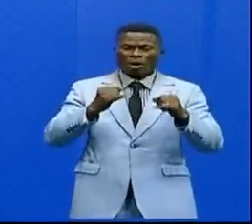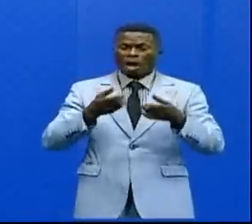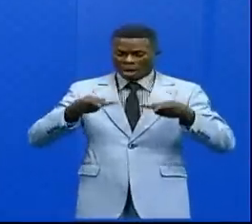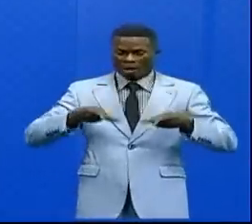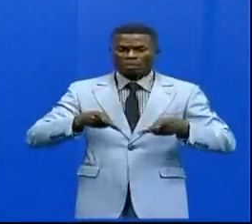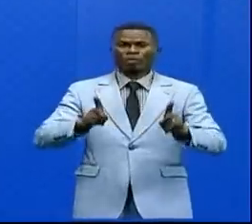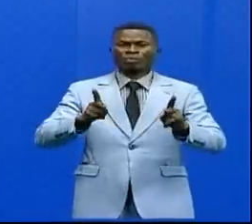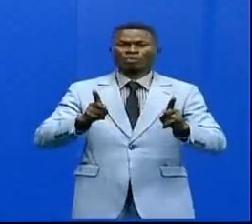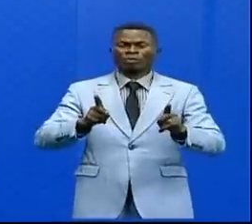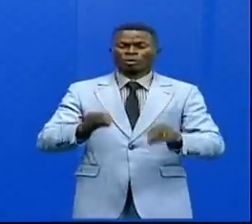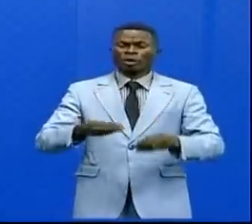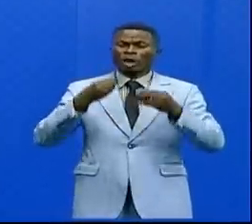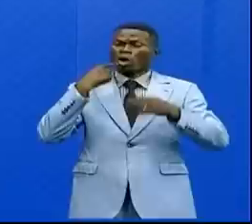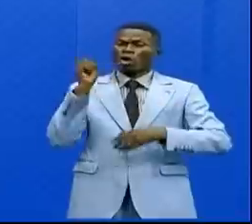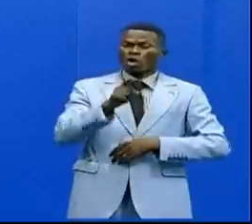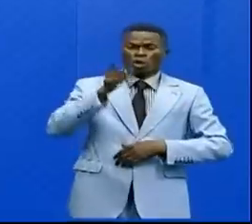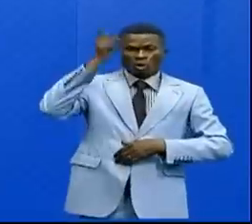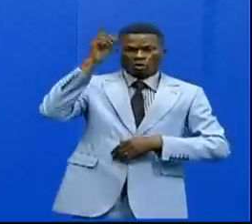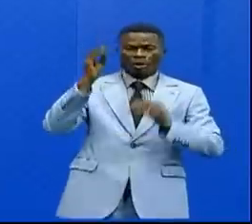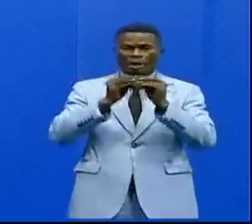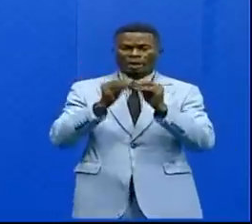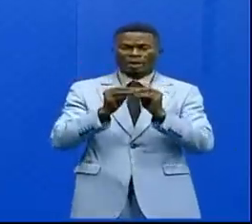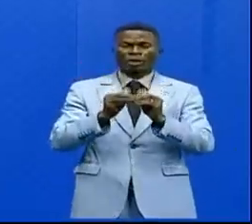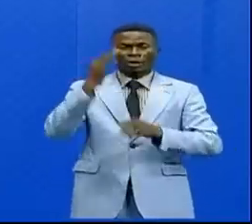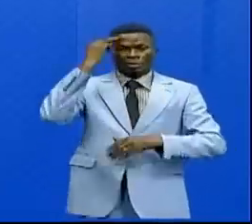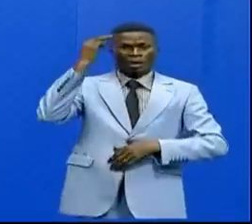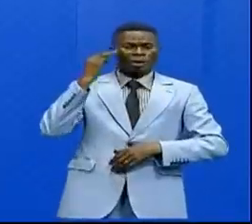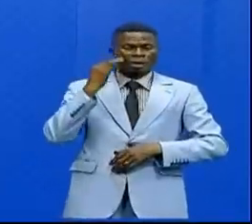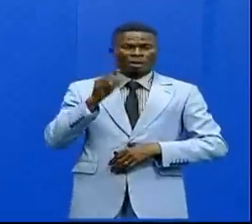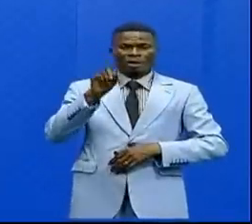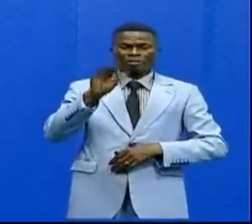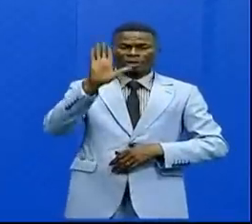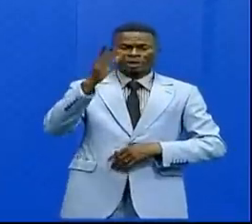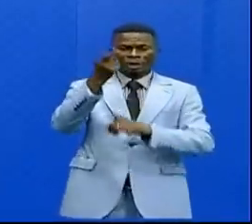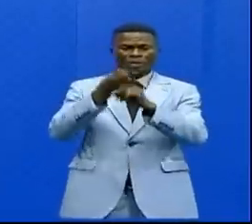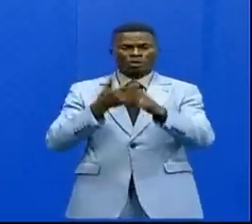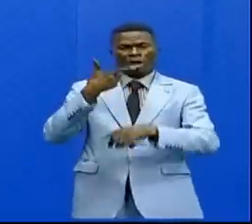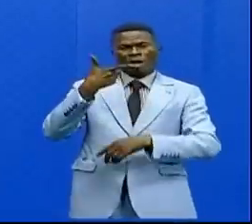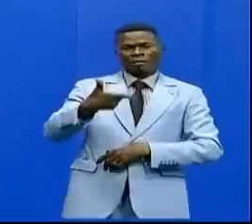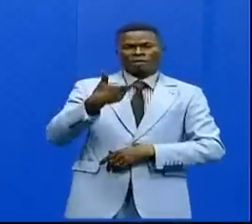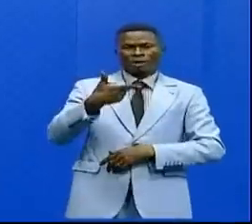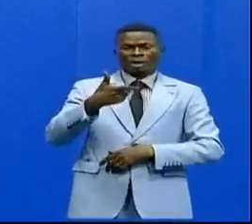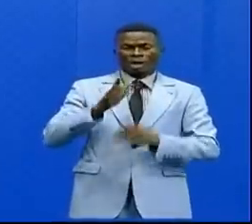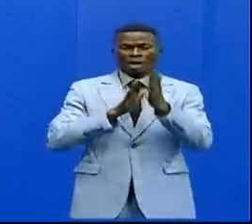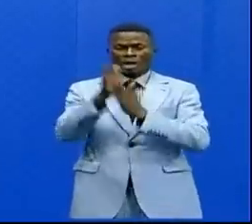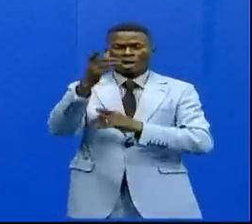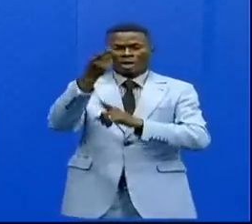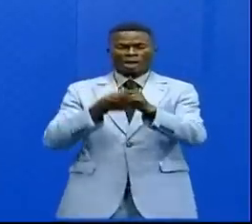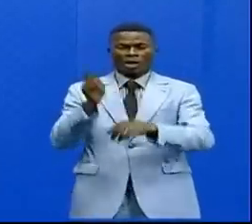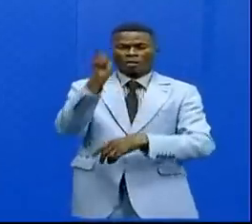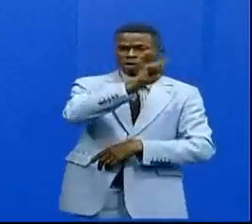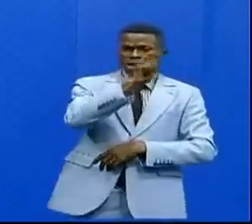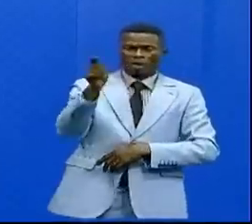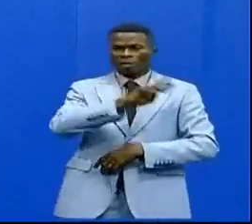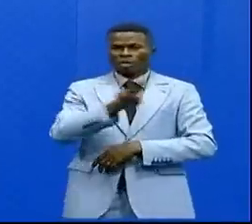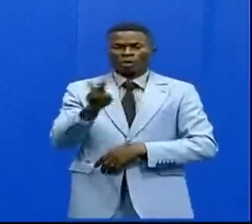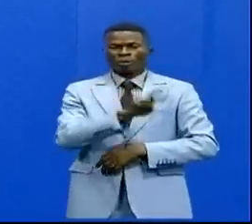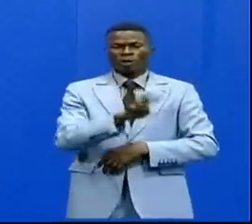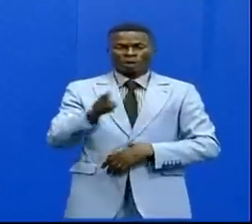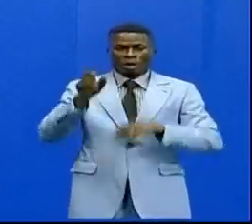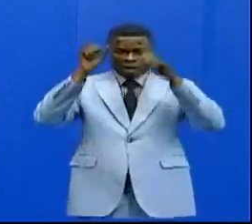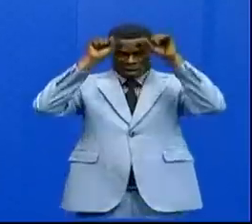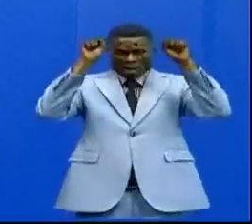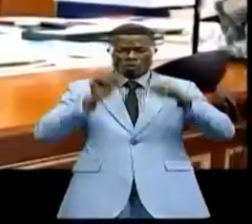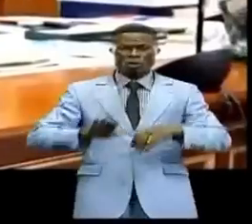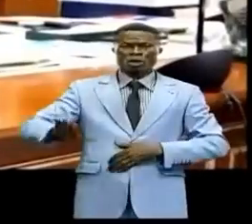instructions données lors des réunions du Conseil de ministres du 25 février et du 15 avril 2022. Le président